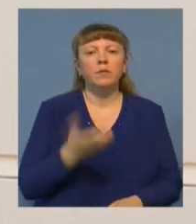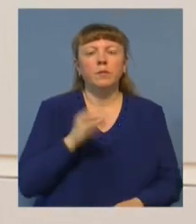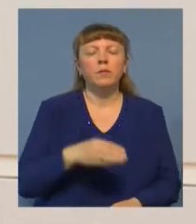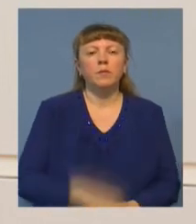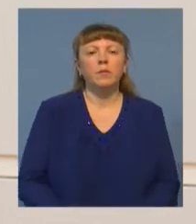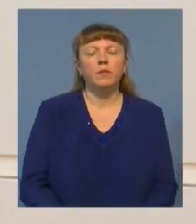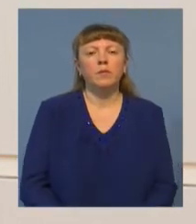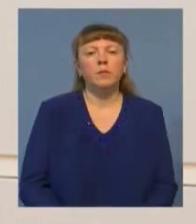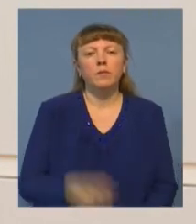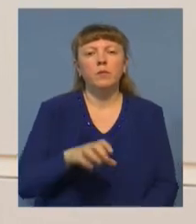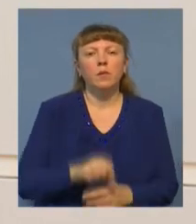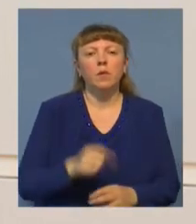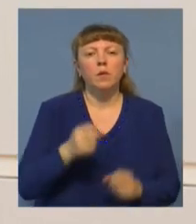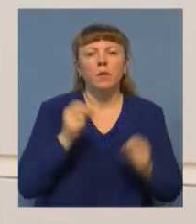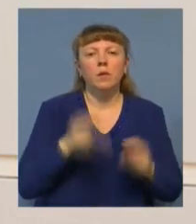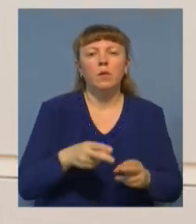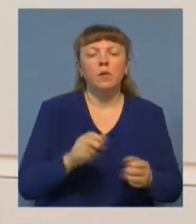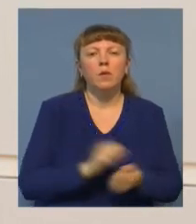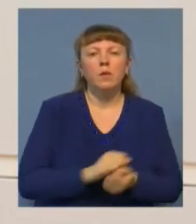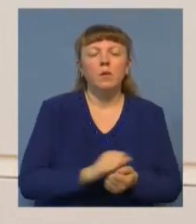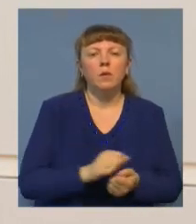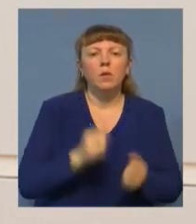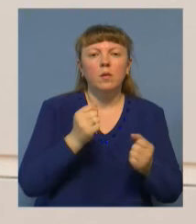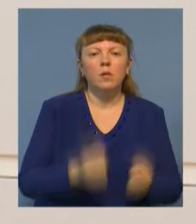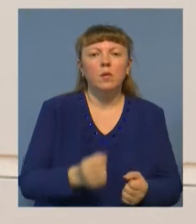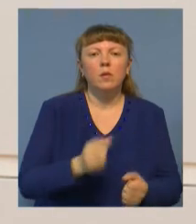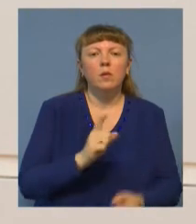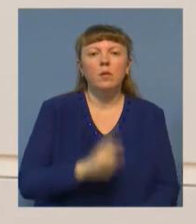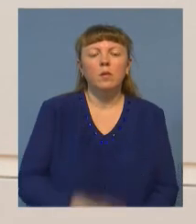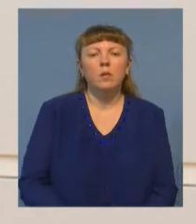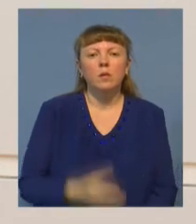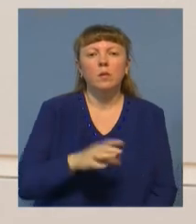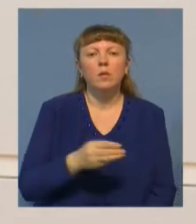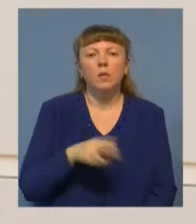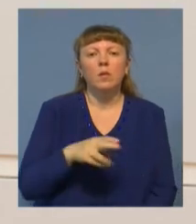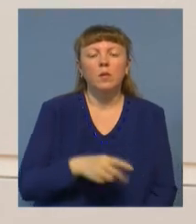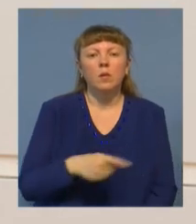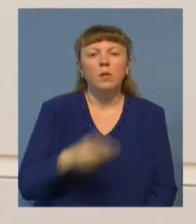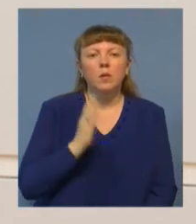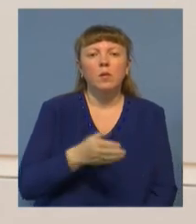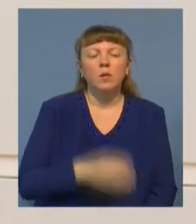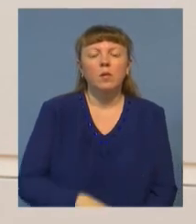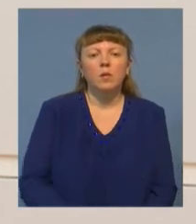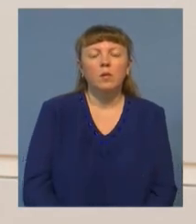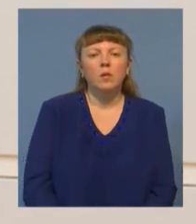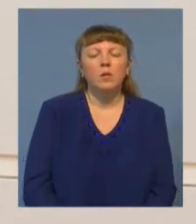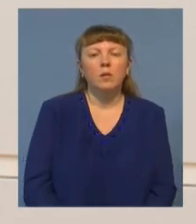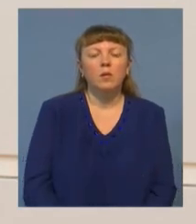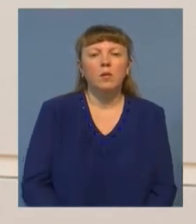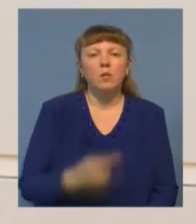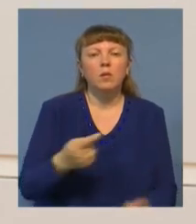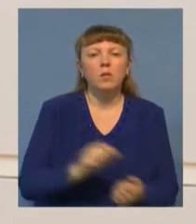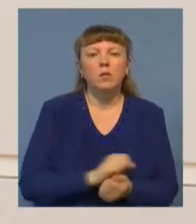вот после просмотра специалиста документов устанавливается, что весь этот период будет засчитан, и никаких